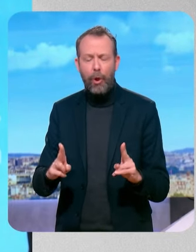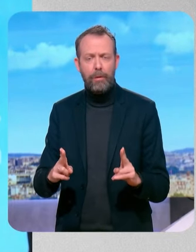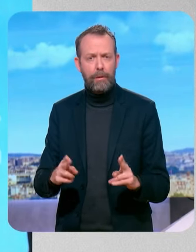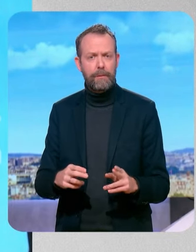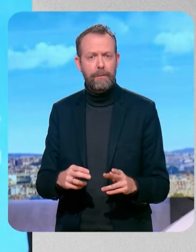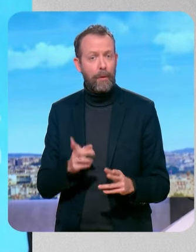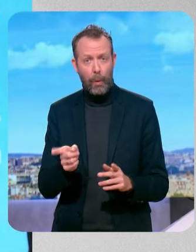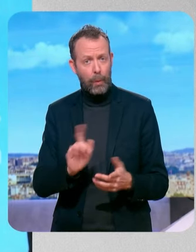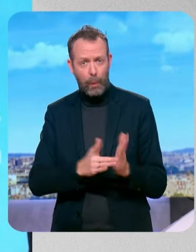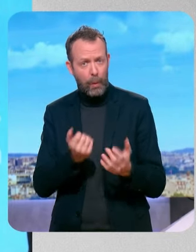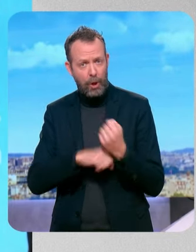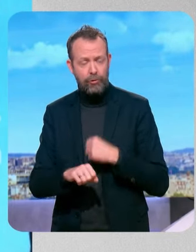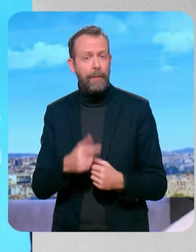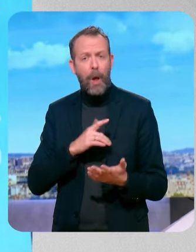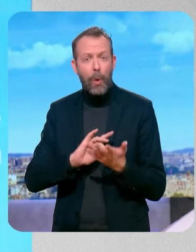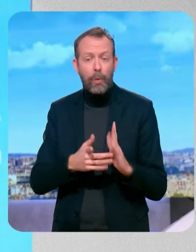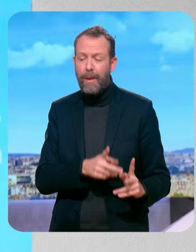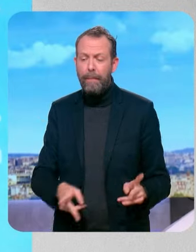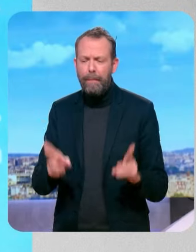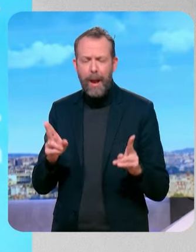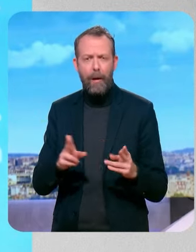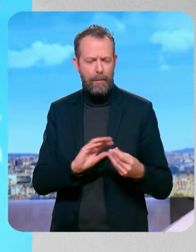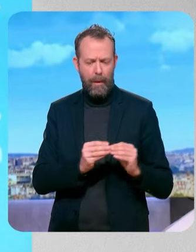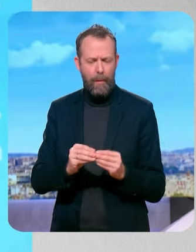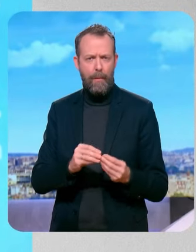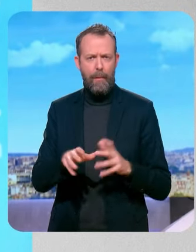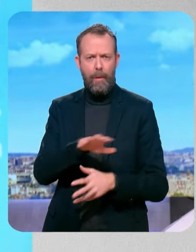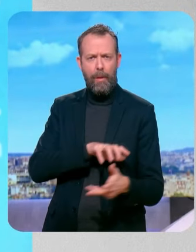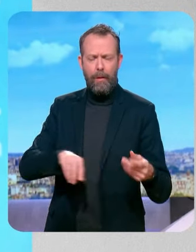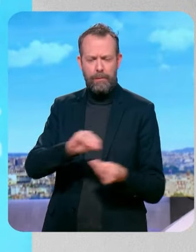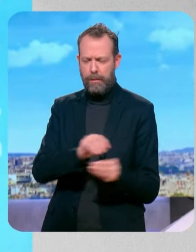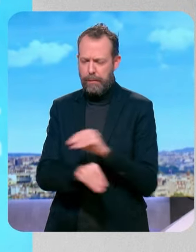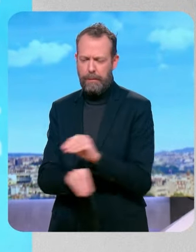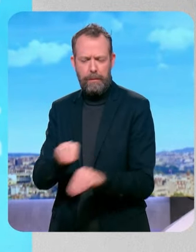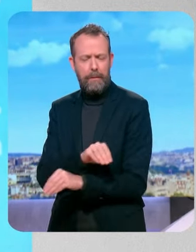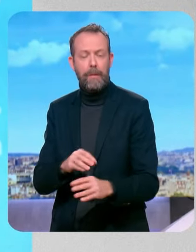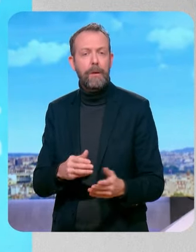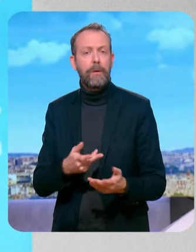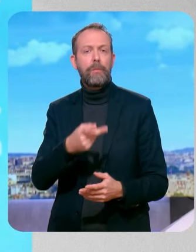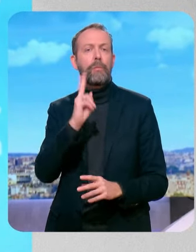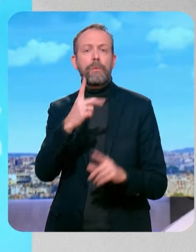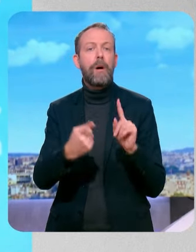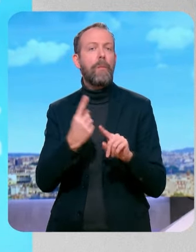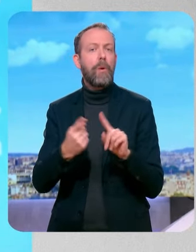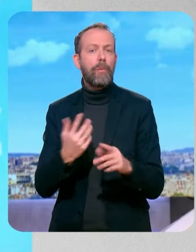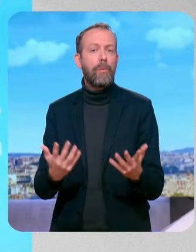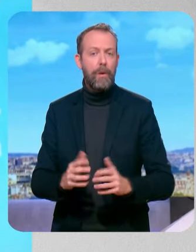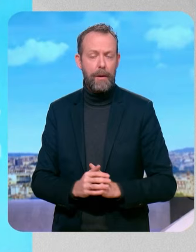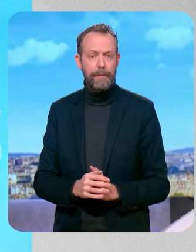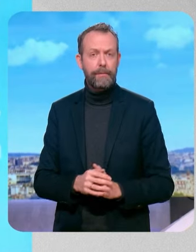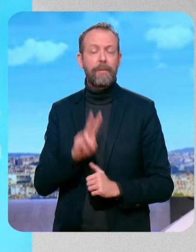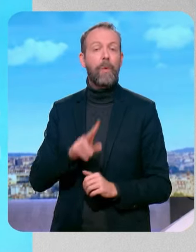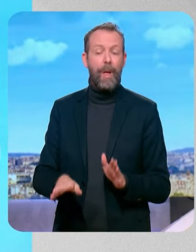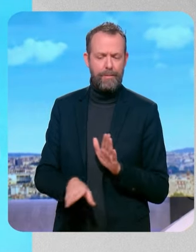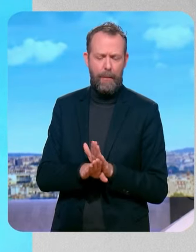été désordonné. La chose la plus importante, il y a eu au